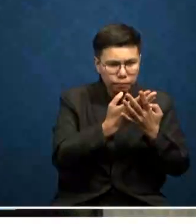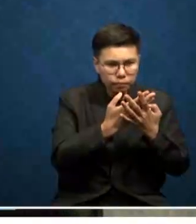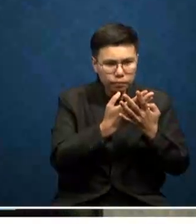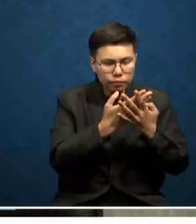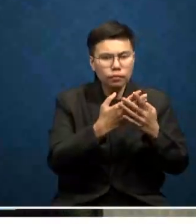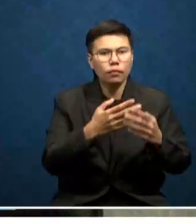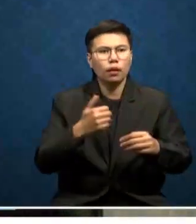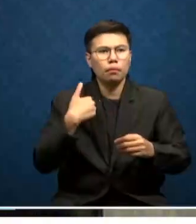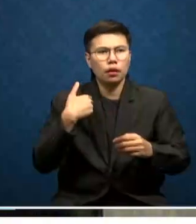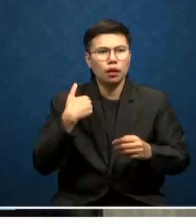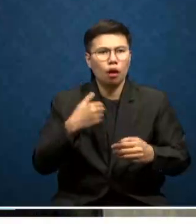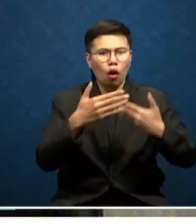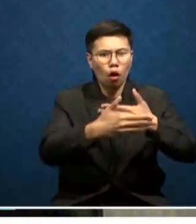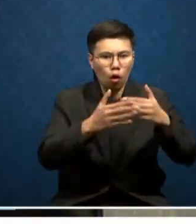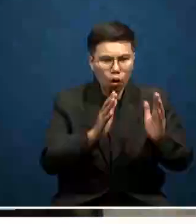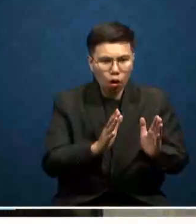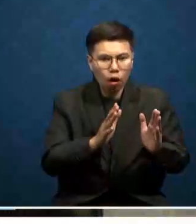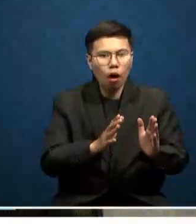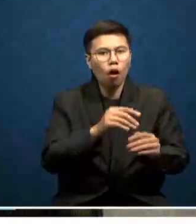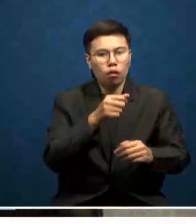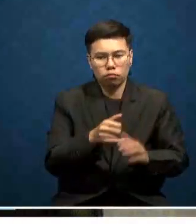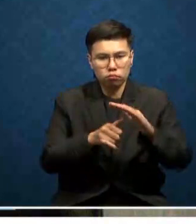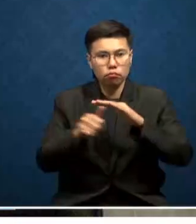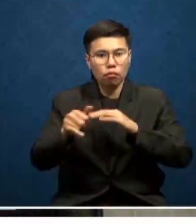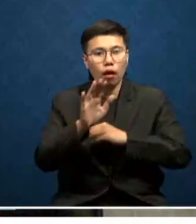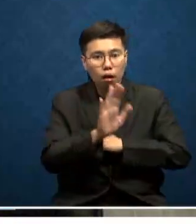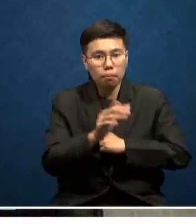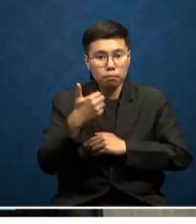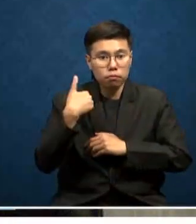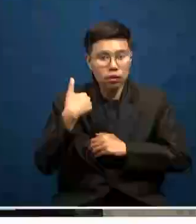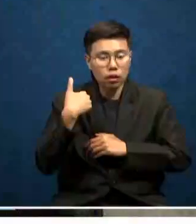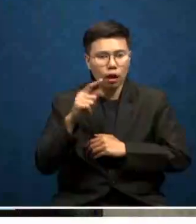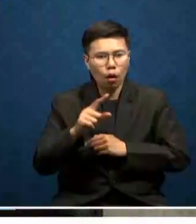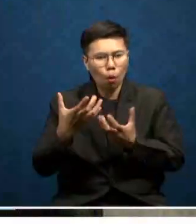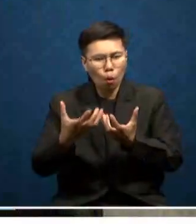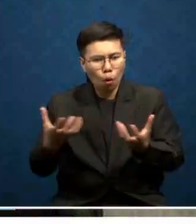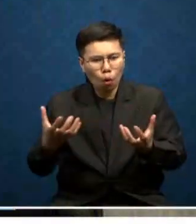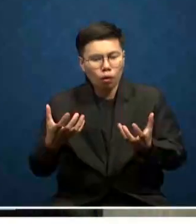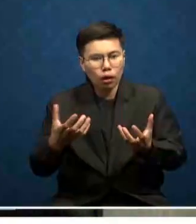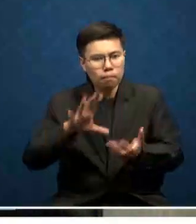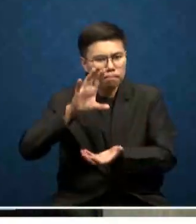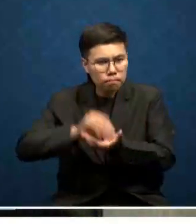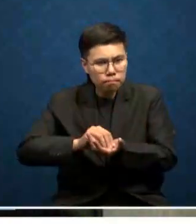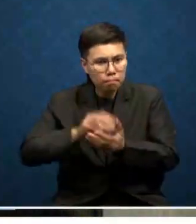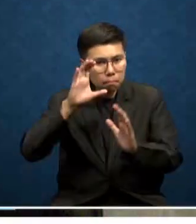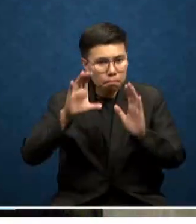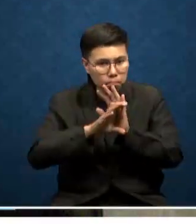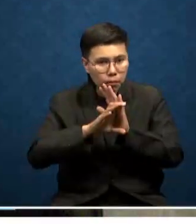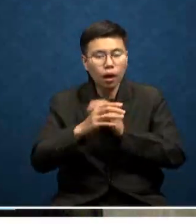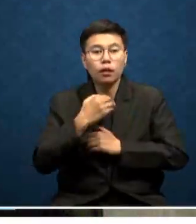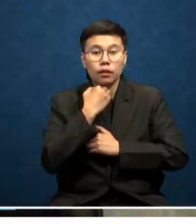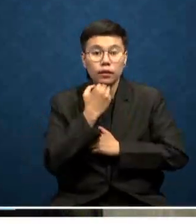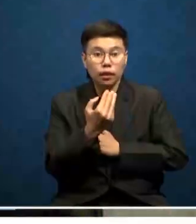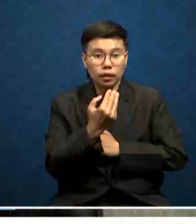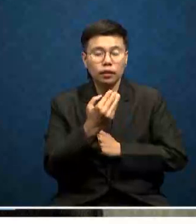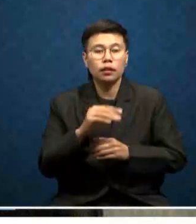ขังเหล่านี้เป็นต้นเนี่ยตรงนั้นเขาต้องการให้มีอุปกรณ์ในการที่จะบันทึกทั้งภาพและเสียงเพื่